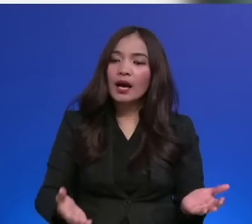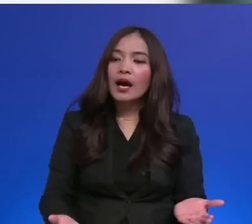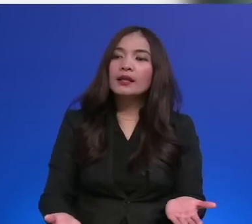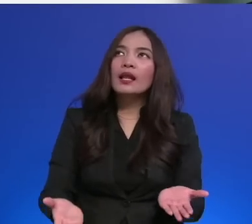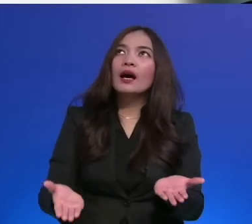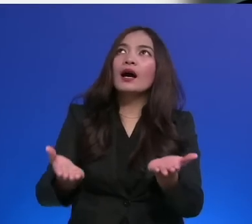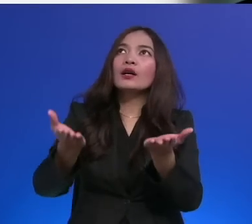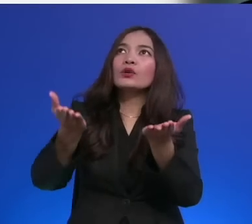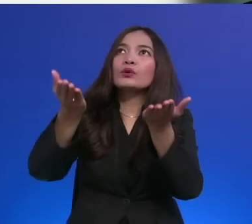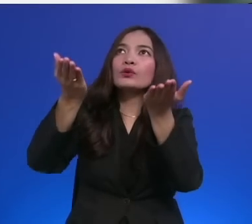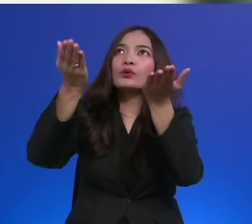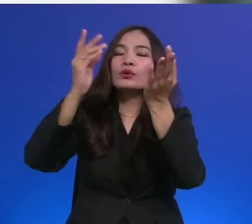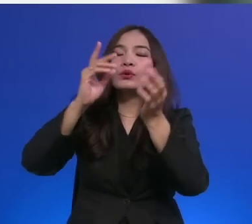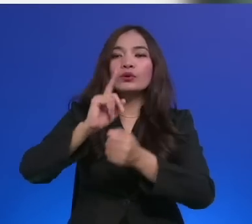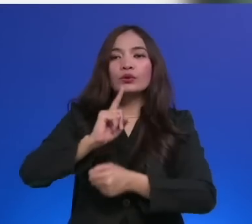angkatlah aku,